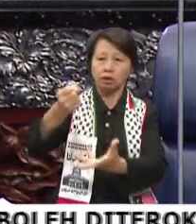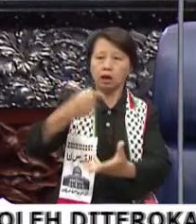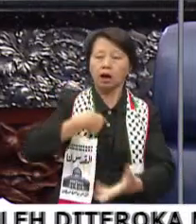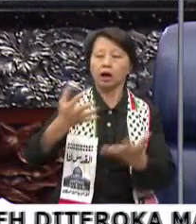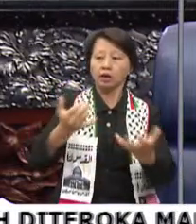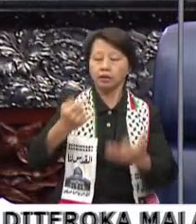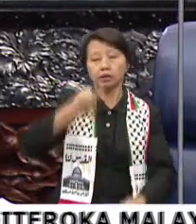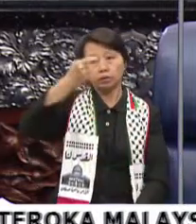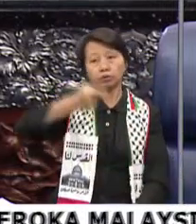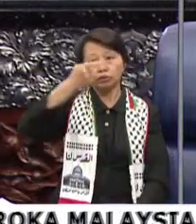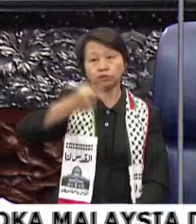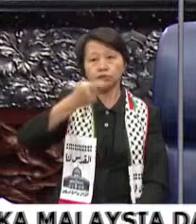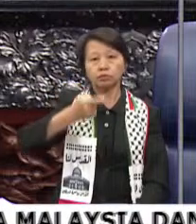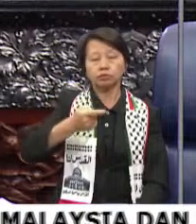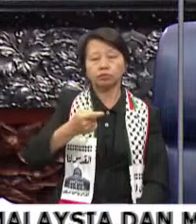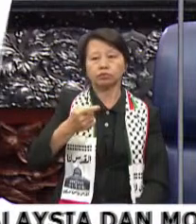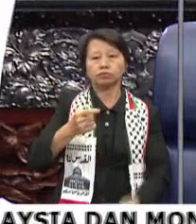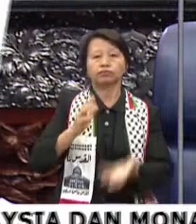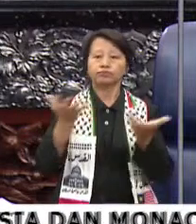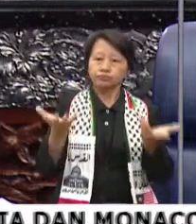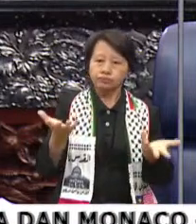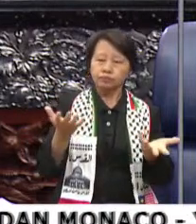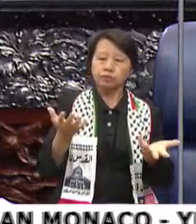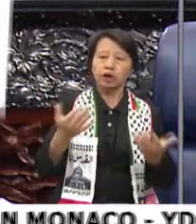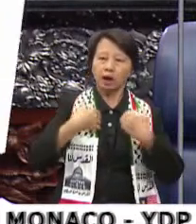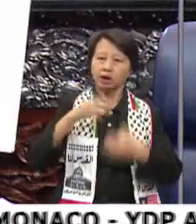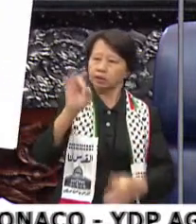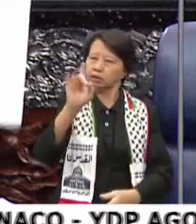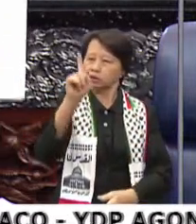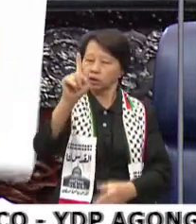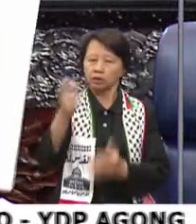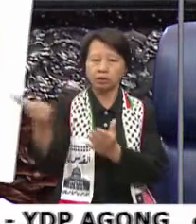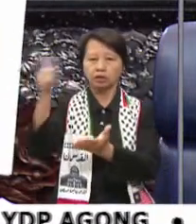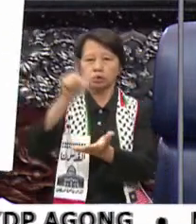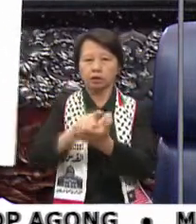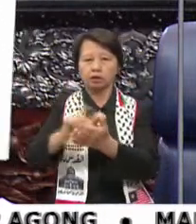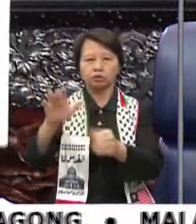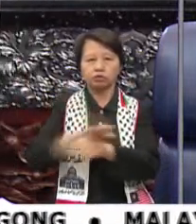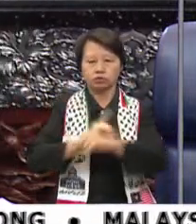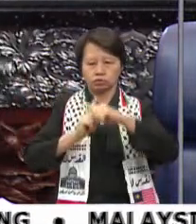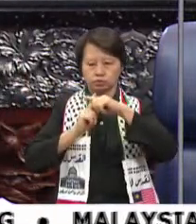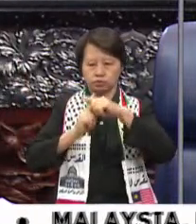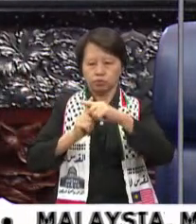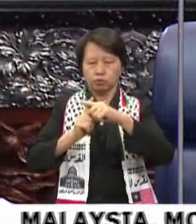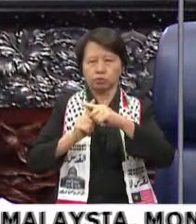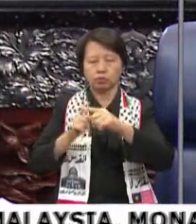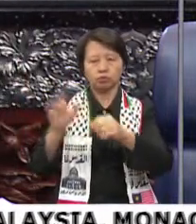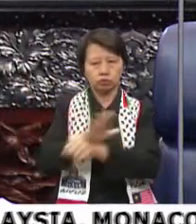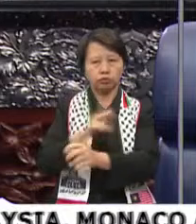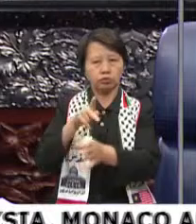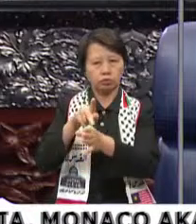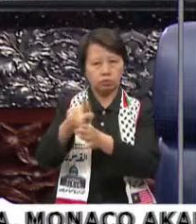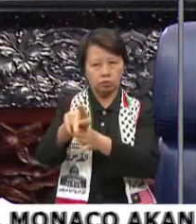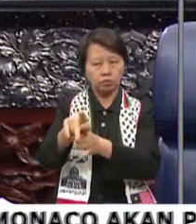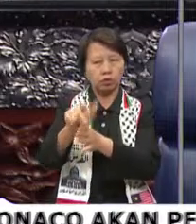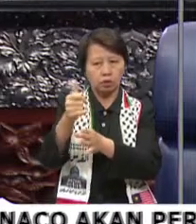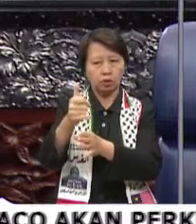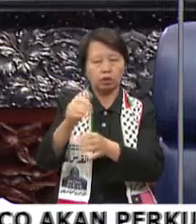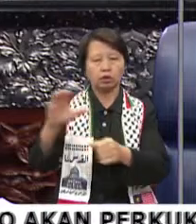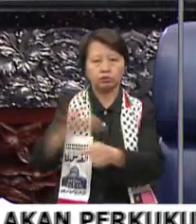Saya nak sebut sehubungan dengan itu juga ada satu laporan yang cukup positif yang cukup profesional dan